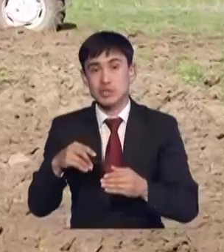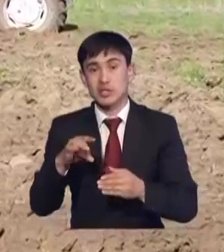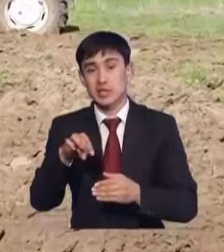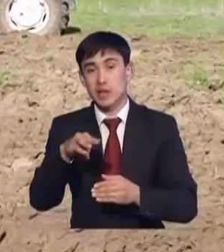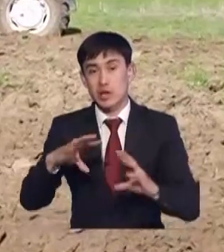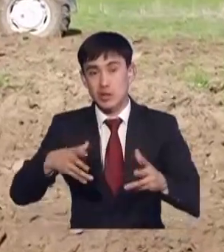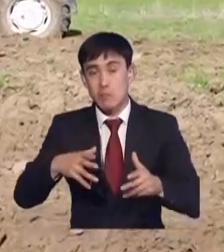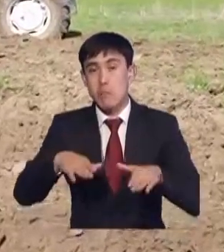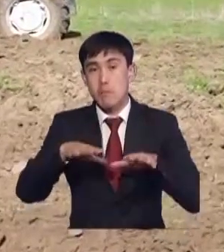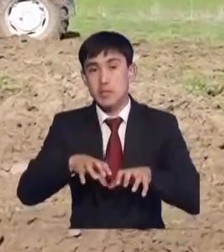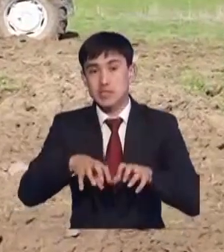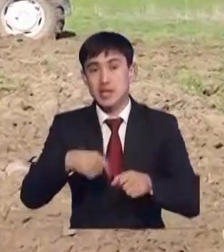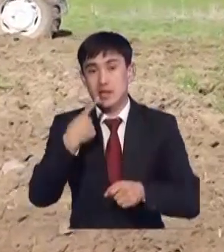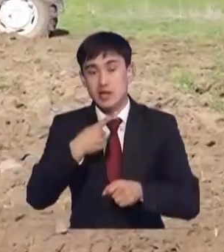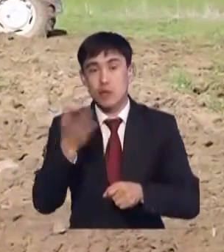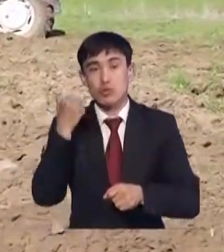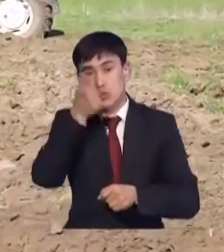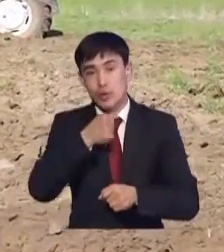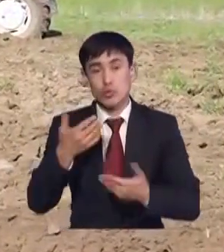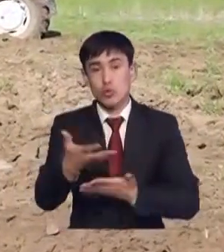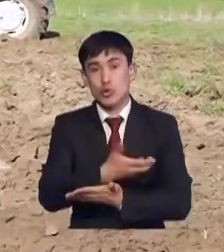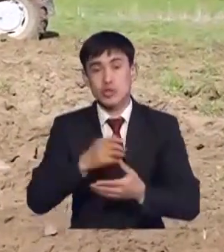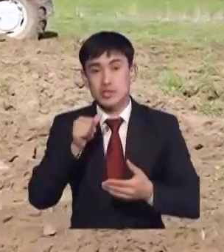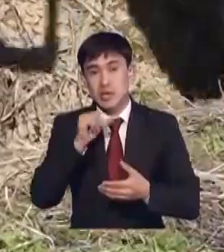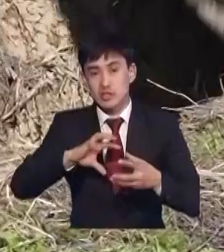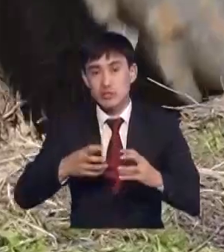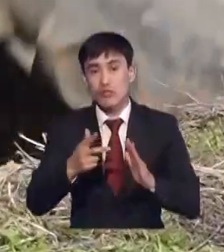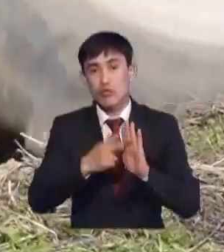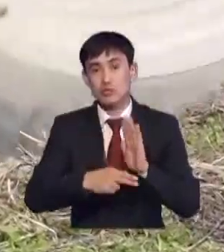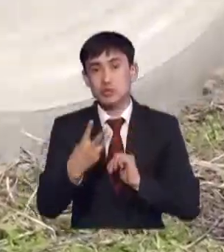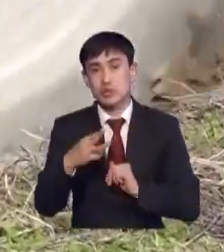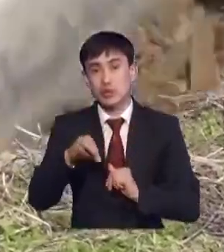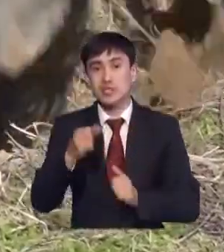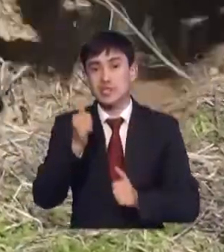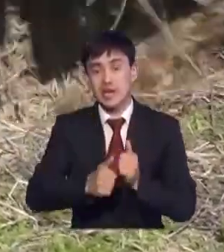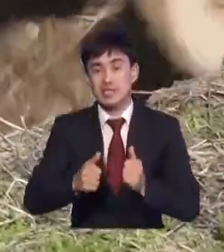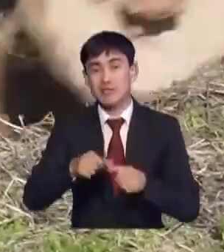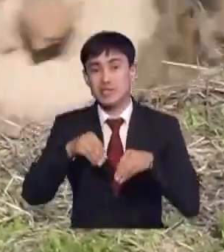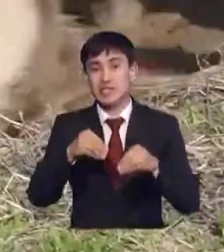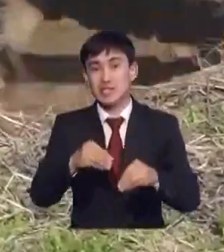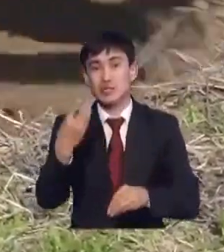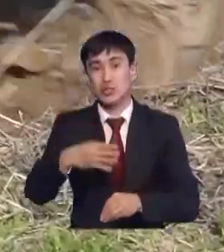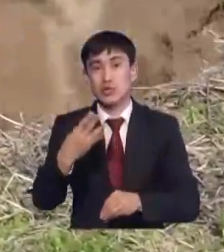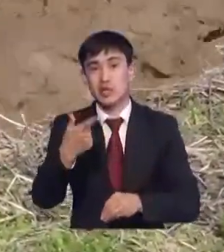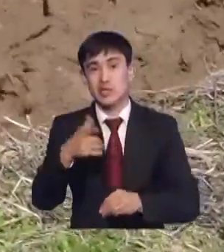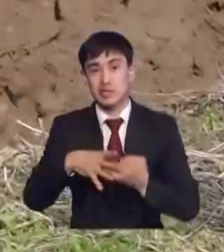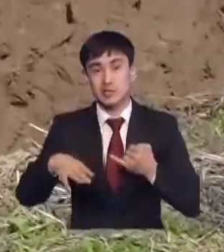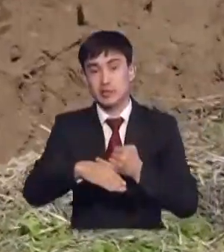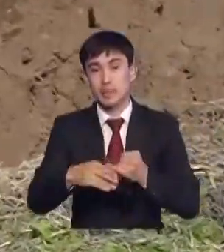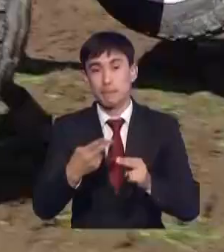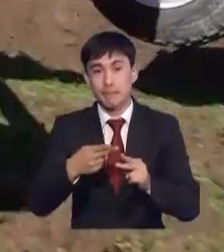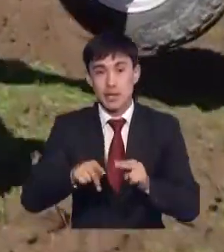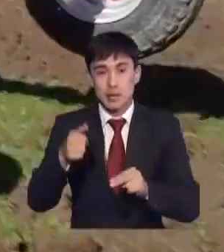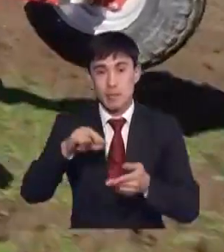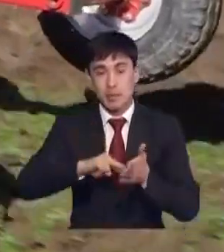по словам председателя в прошлом году урожай сахарной свёклы составил 83 тонны с каждого из засеянных 40 гектаров в текущем году по